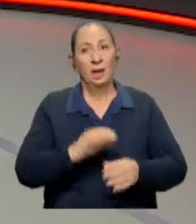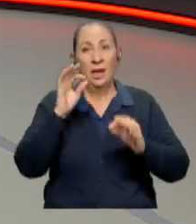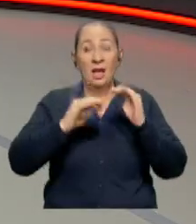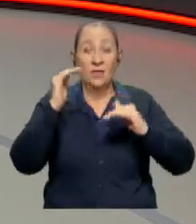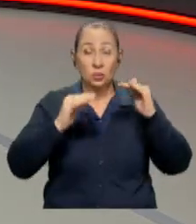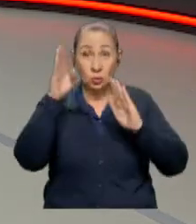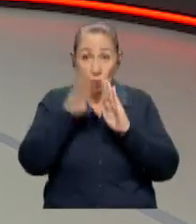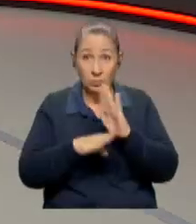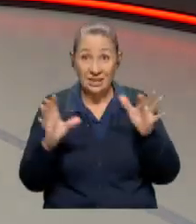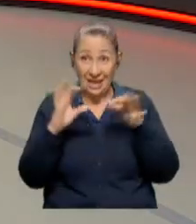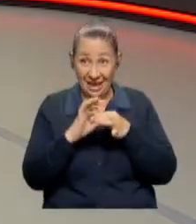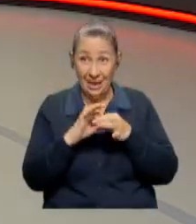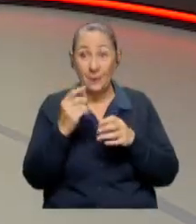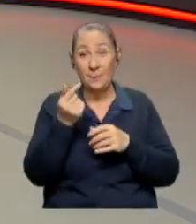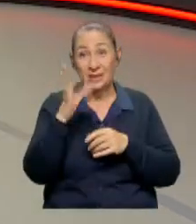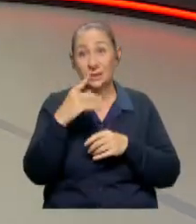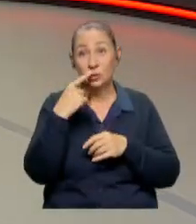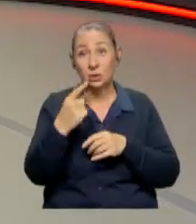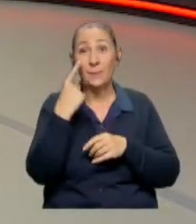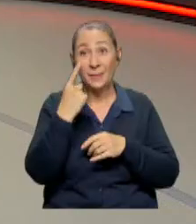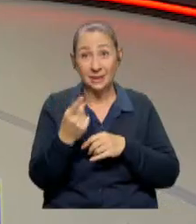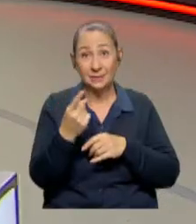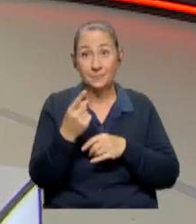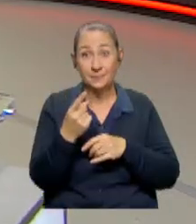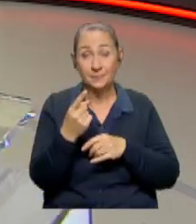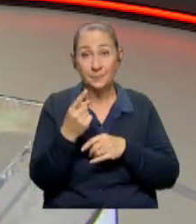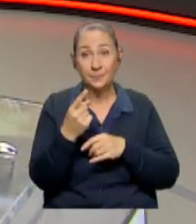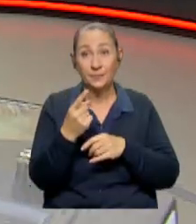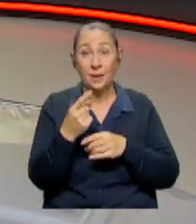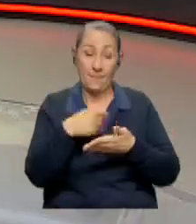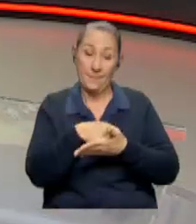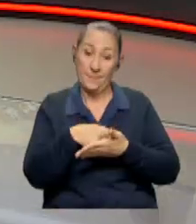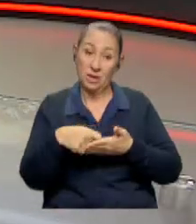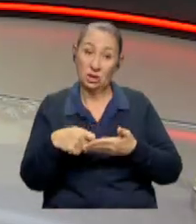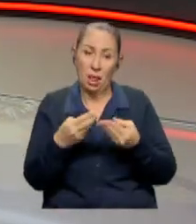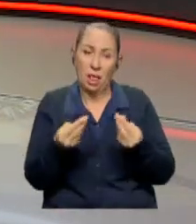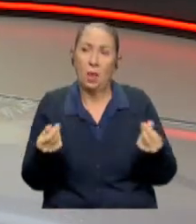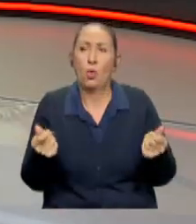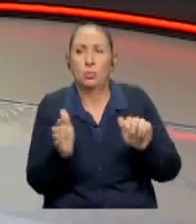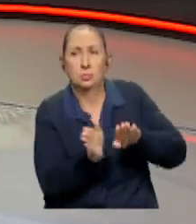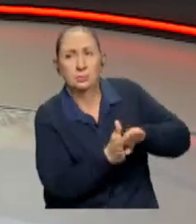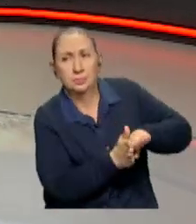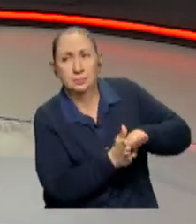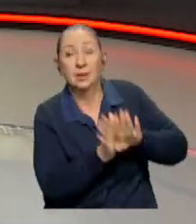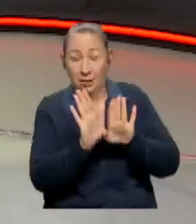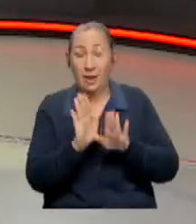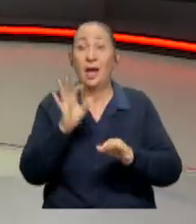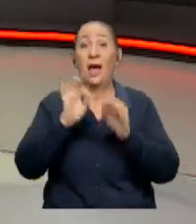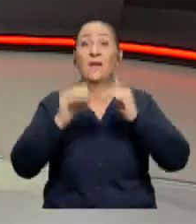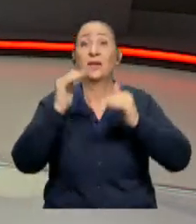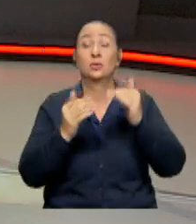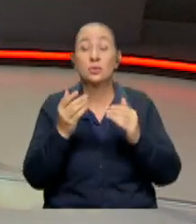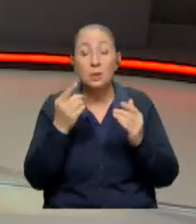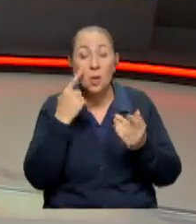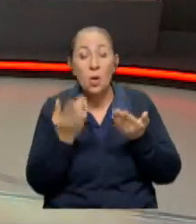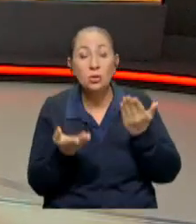Enflasyonun düşmesiyle ilgili de birazdan söyleyeceğim. Bakın. Maaşlar bir yandan eriyor. Enflasyon ölçümünde